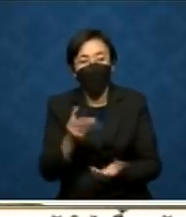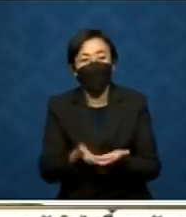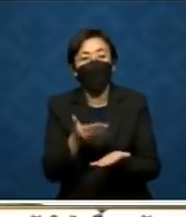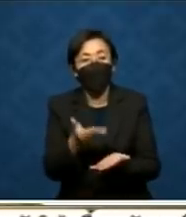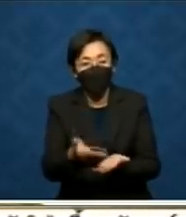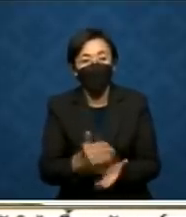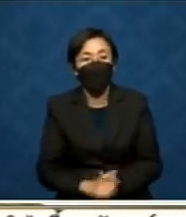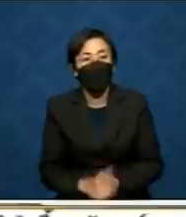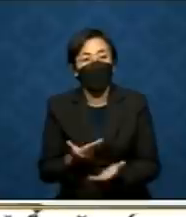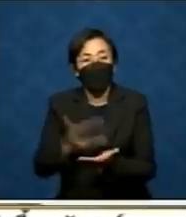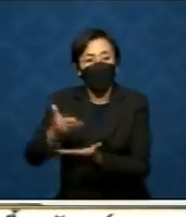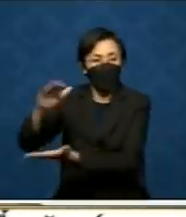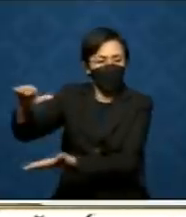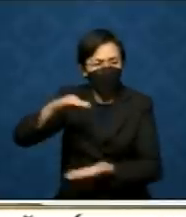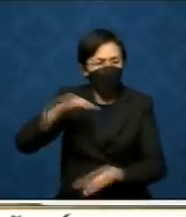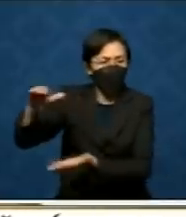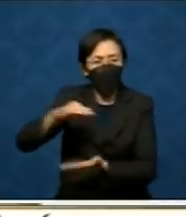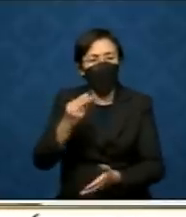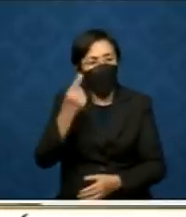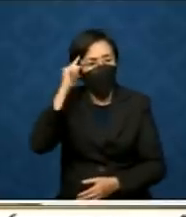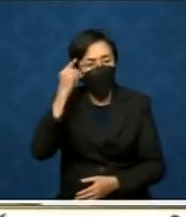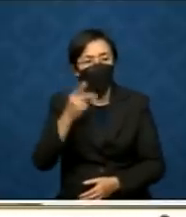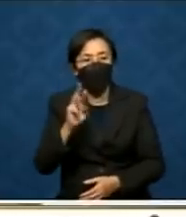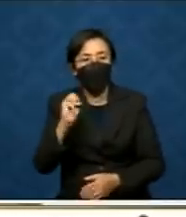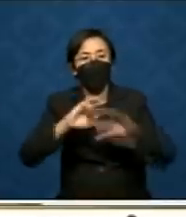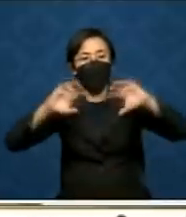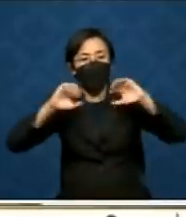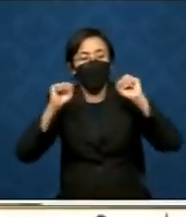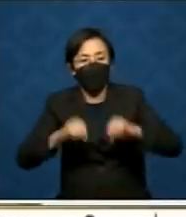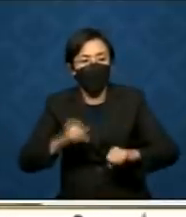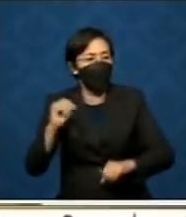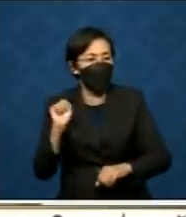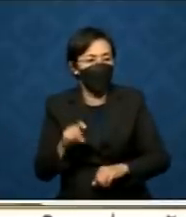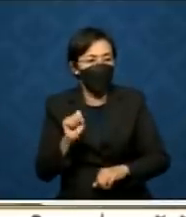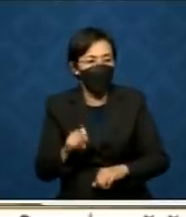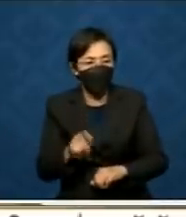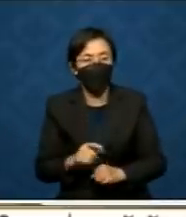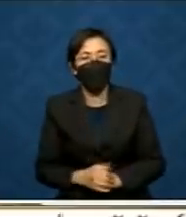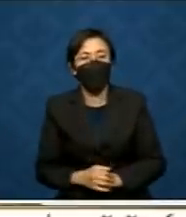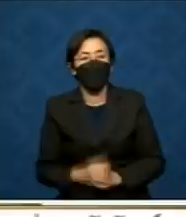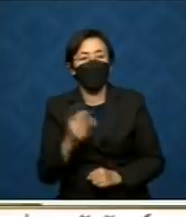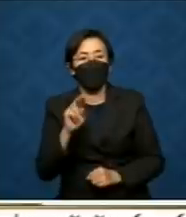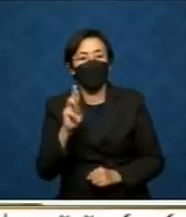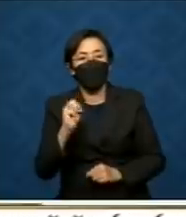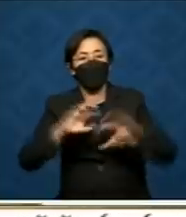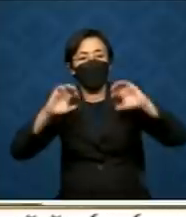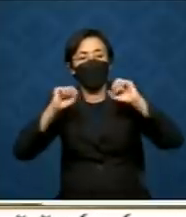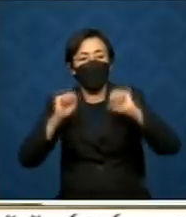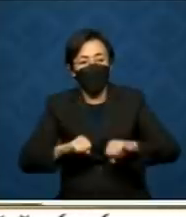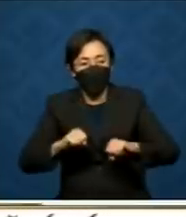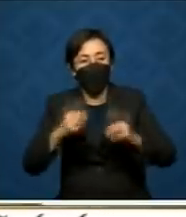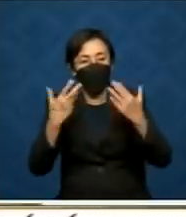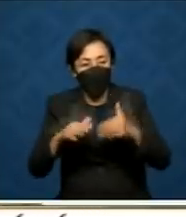กี่รถไม่รู้เพราะรอหมออนุมัติวาระเร่งด่วนก็ผ่านครมพับเก็บ